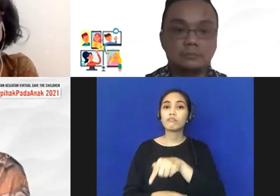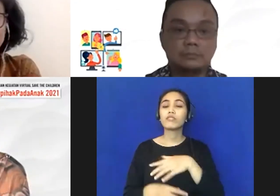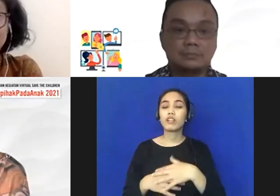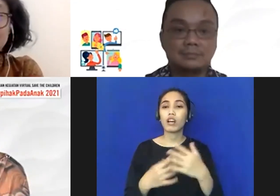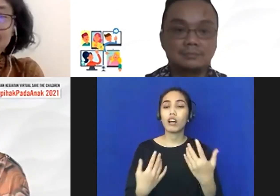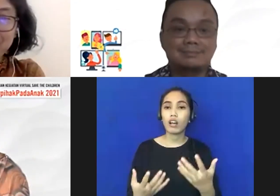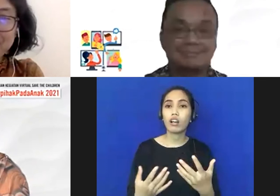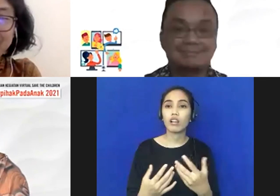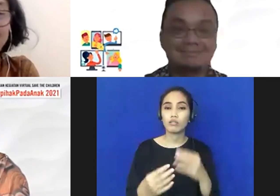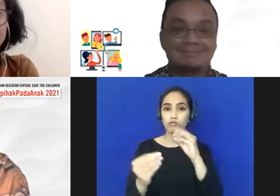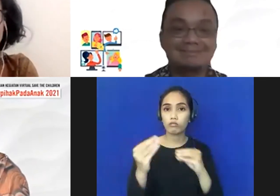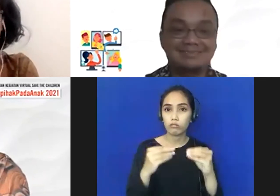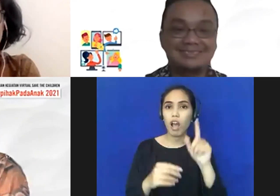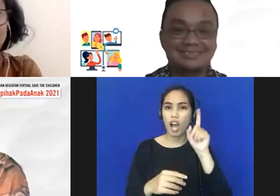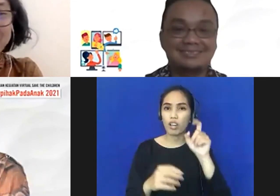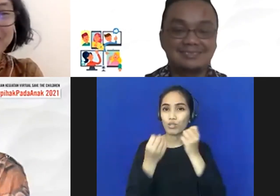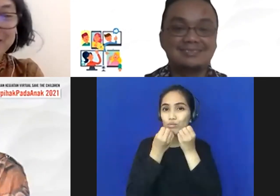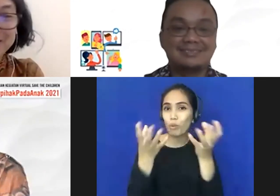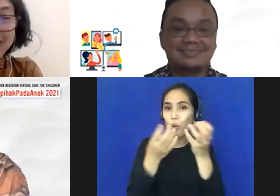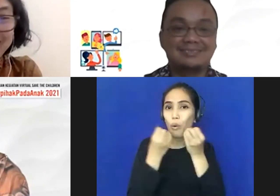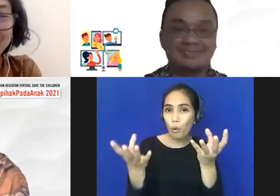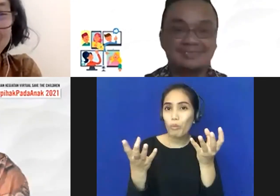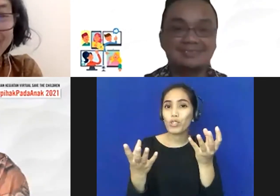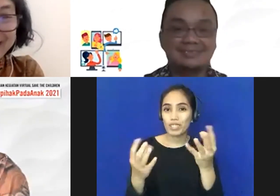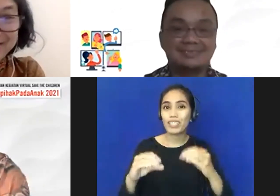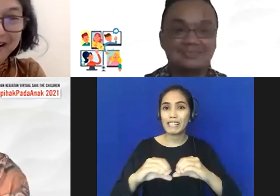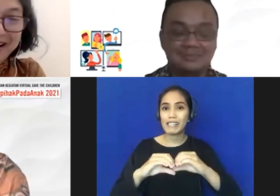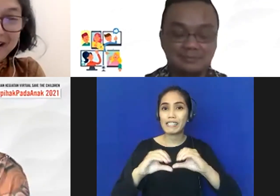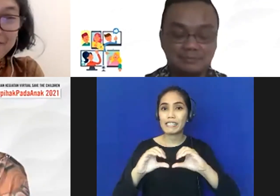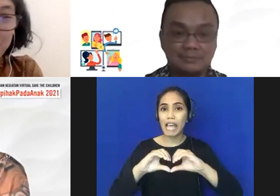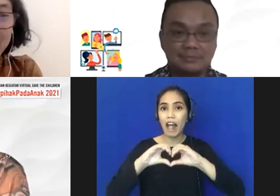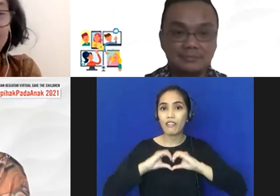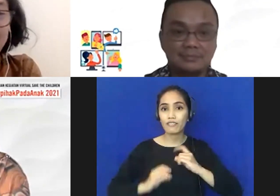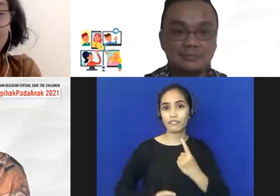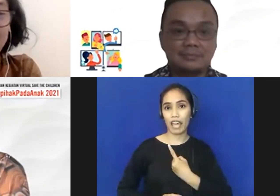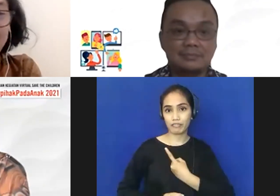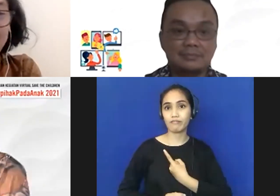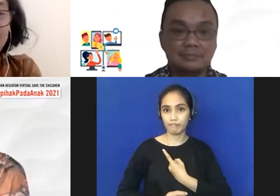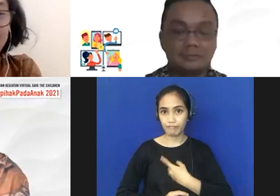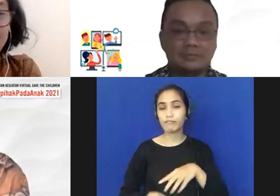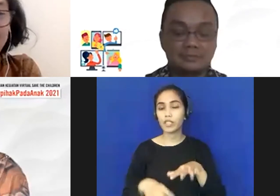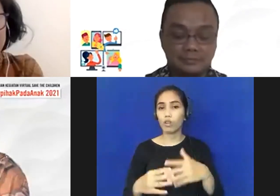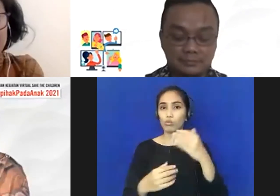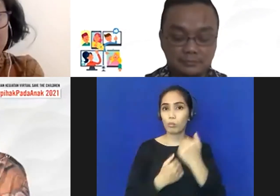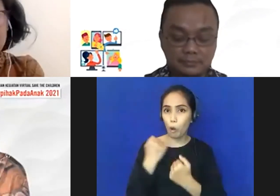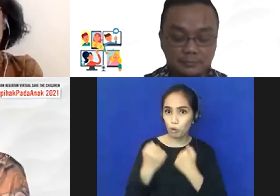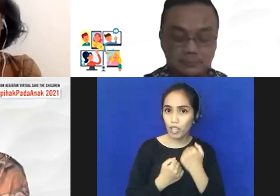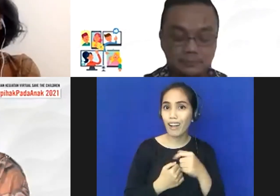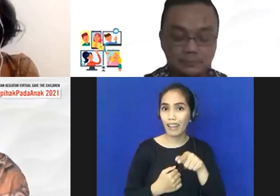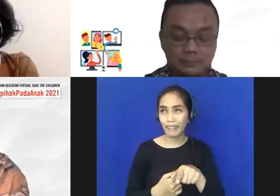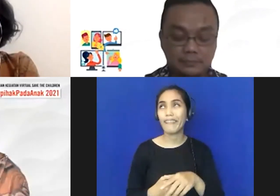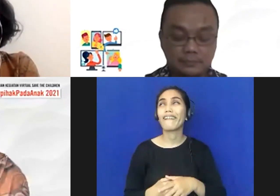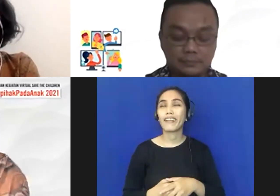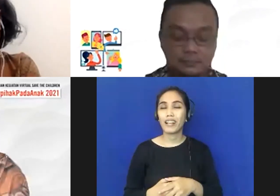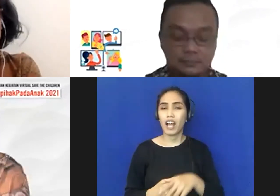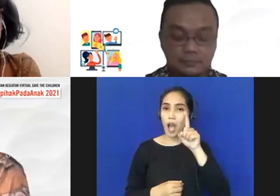ya, mempromosikan self care-nya juga harus walk the talk juga. Lembaga kita juga mengupayakan hal ini karena memang perlu